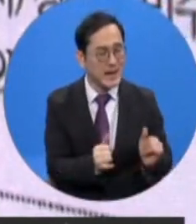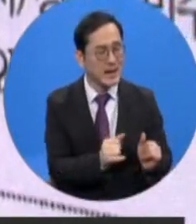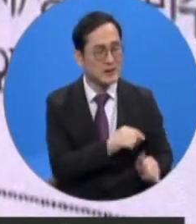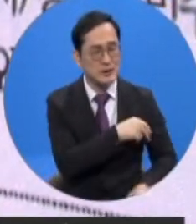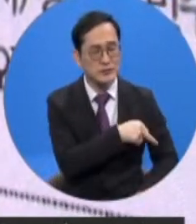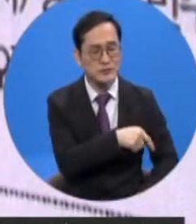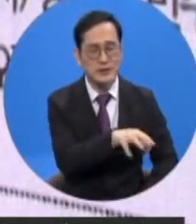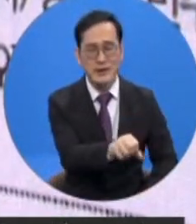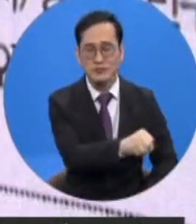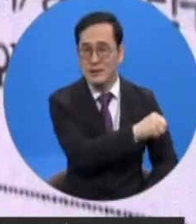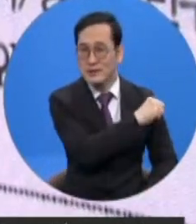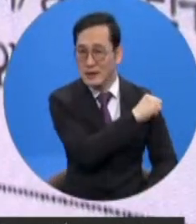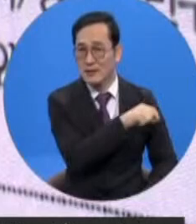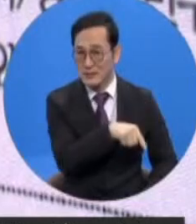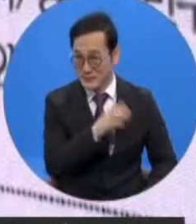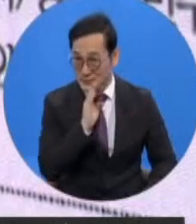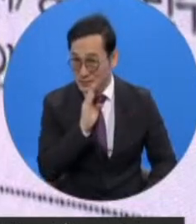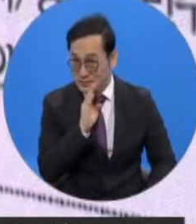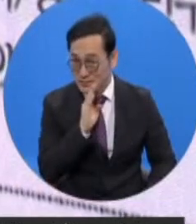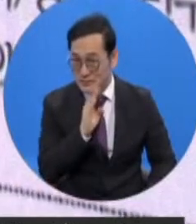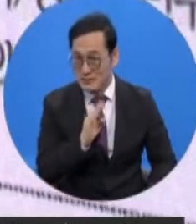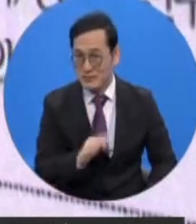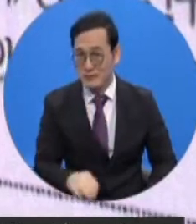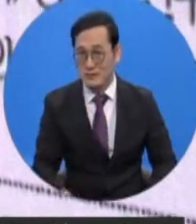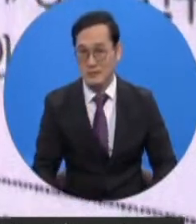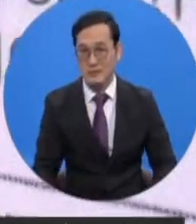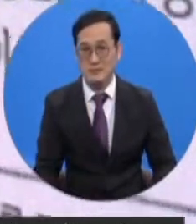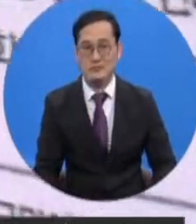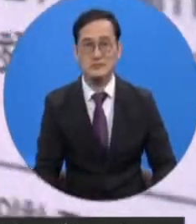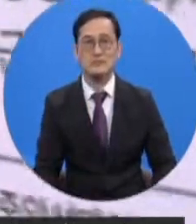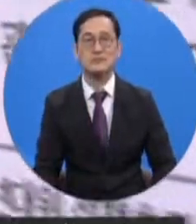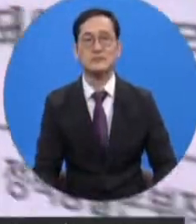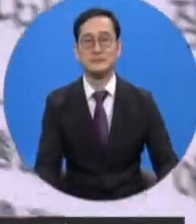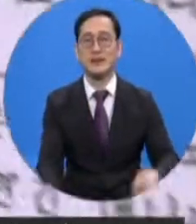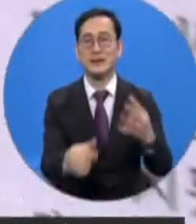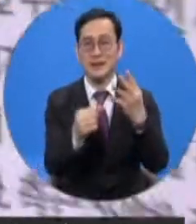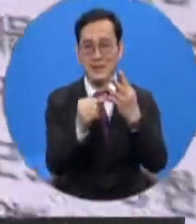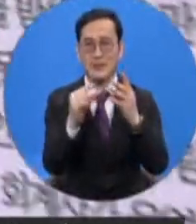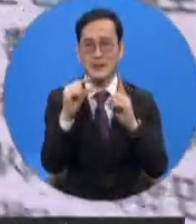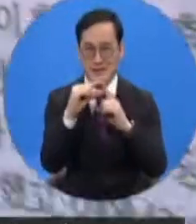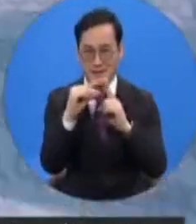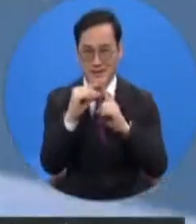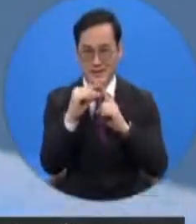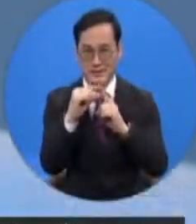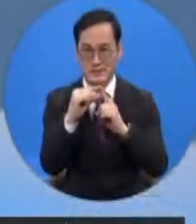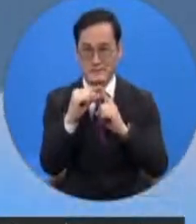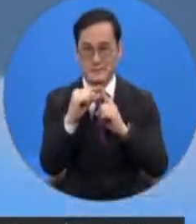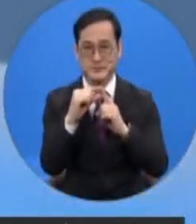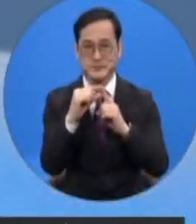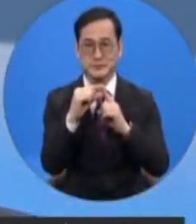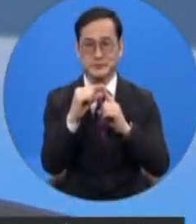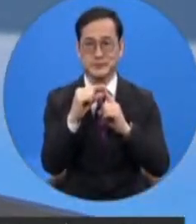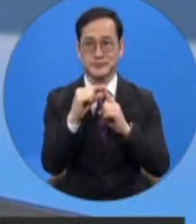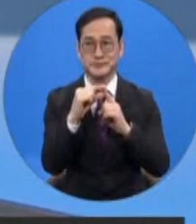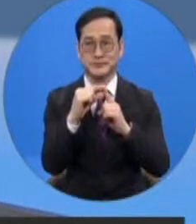사실일까요? 잠시 후에 이야기 나눠보겠습니다. 이어서 네 번째 키워드를 공개하겠습니다. 네 번째 키워드는 바로